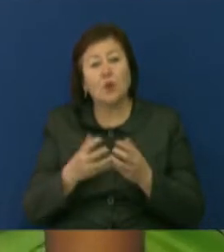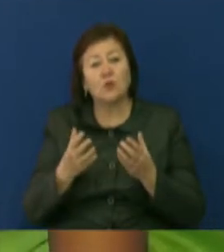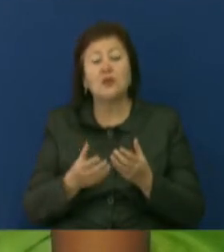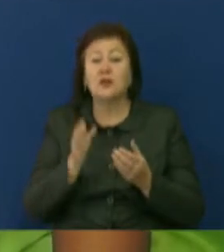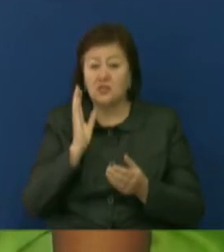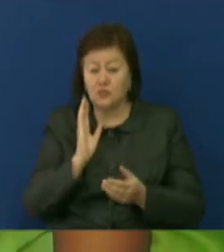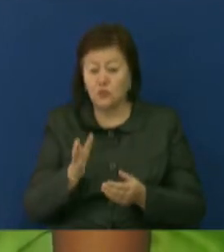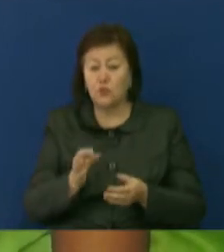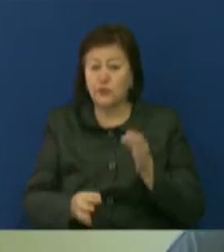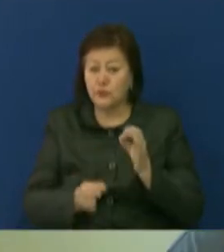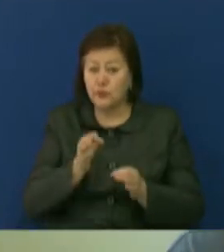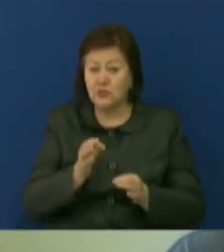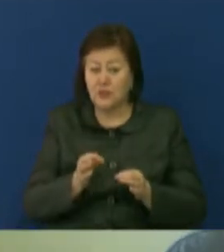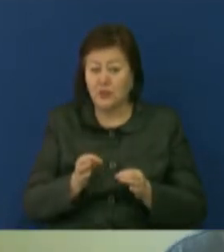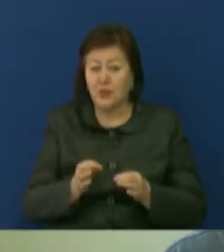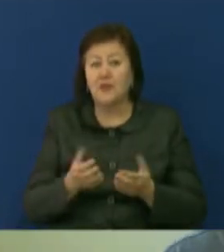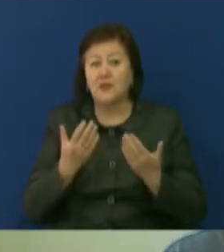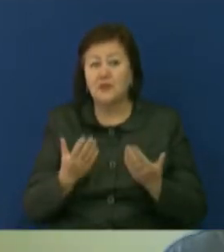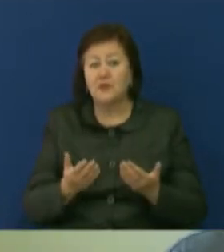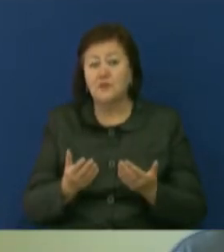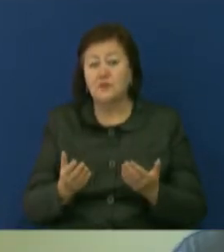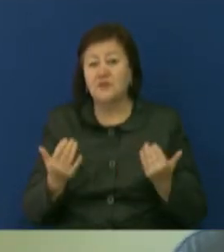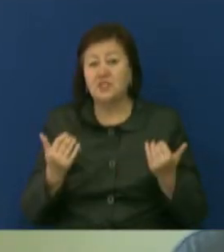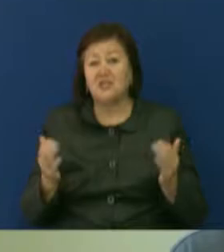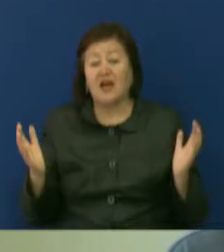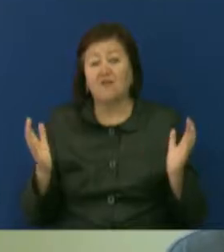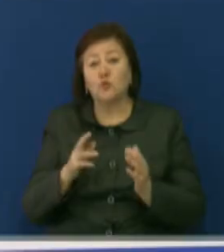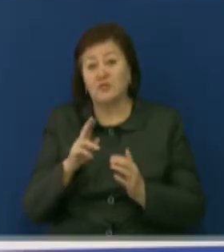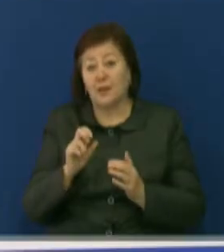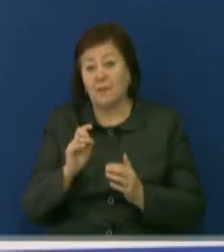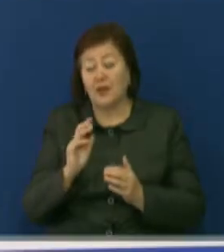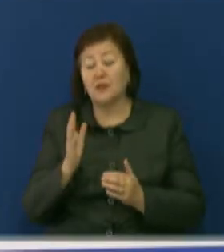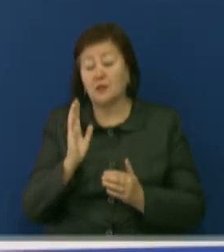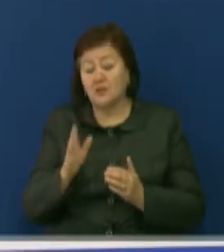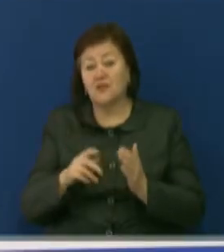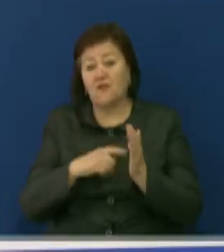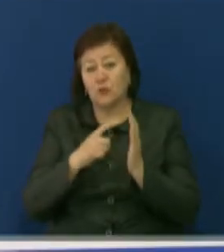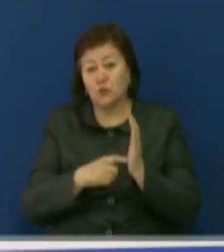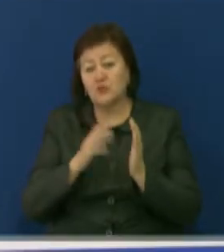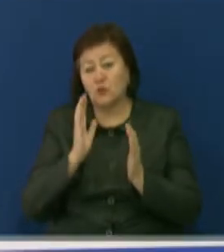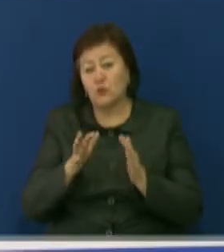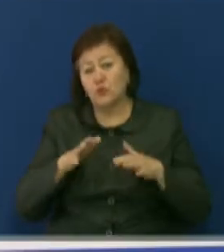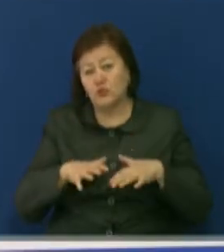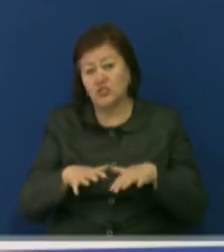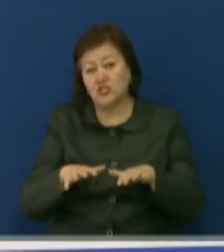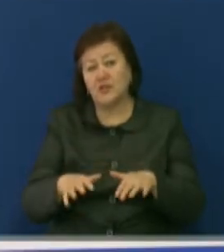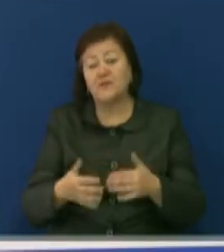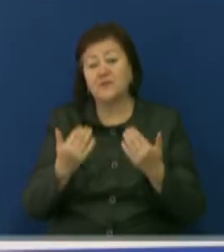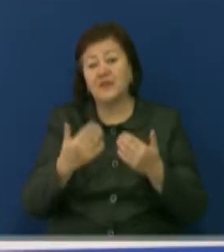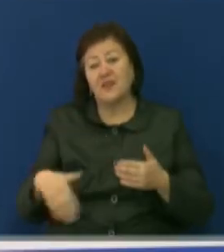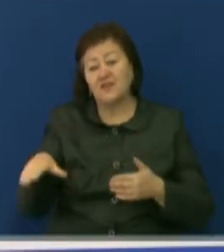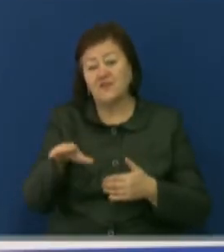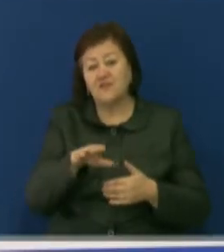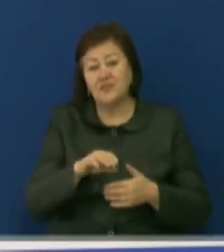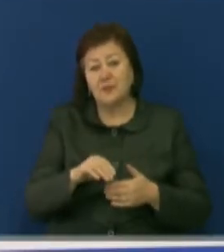өтеді. Нәтижесінде автобус паркіндегі жағдай айқындала түседі деп күтілуде. Облыс әкімінің орынбасары қызметкерлерге